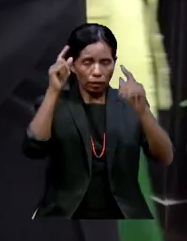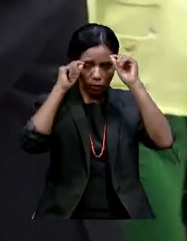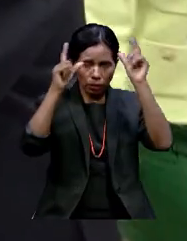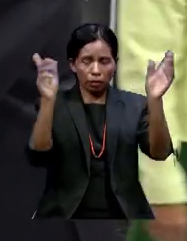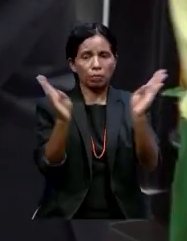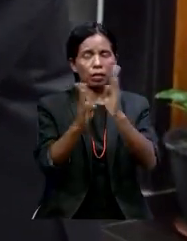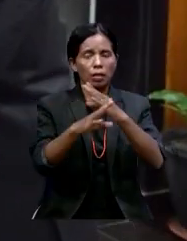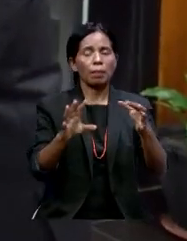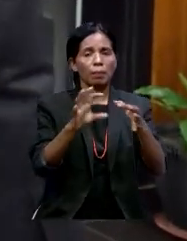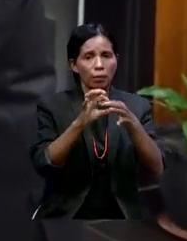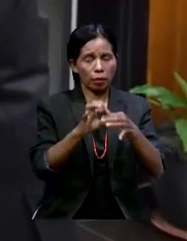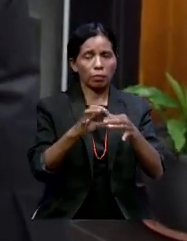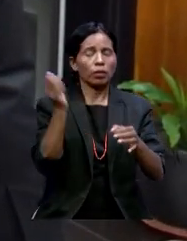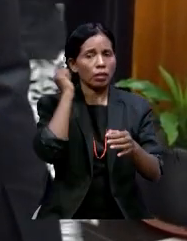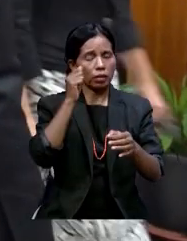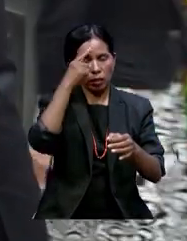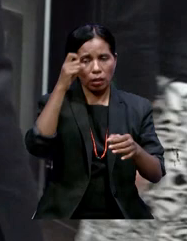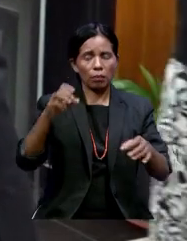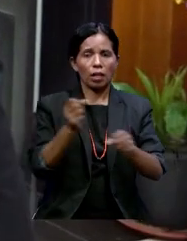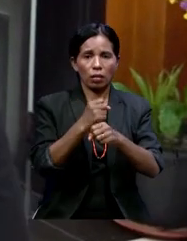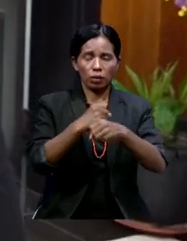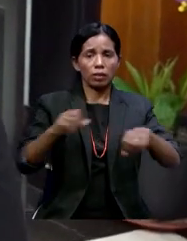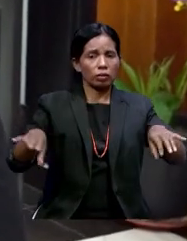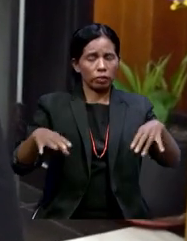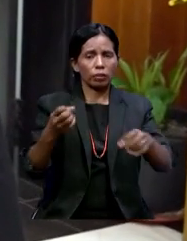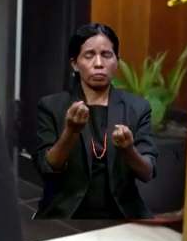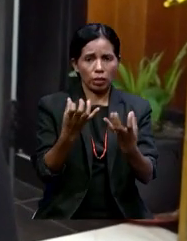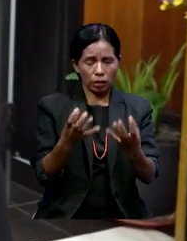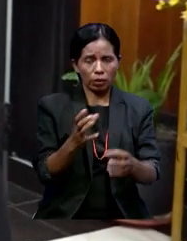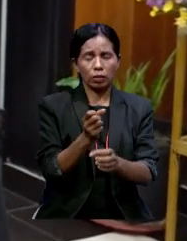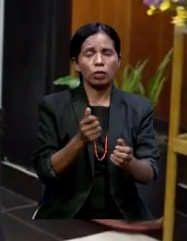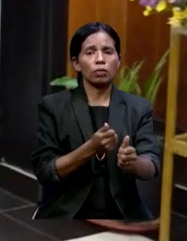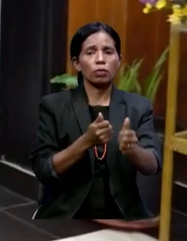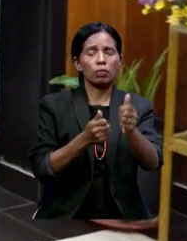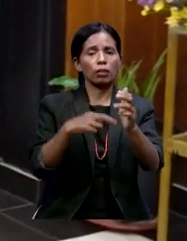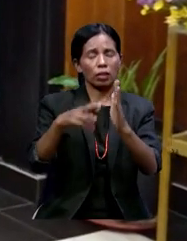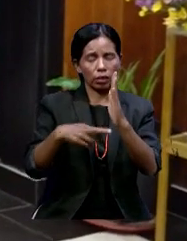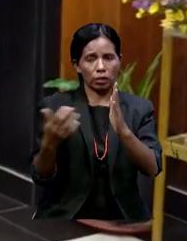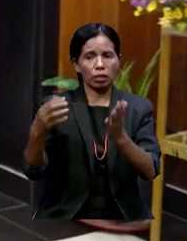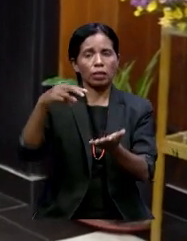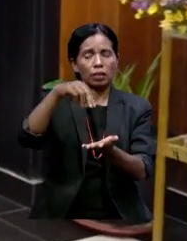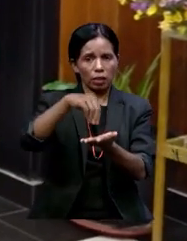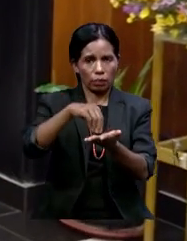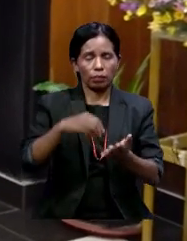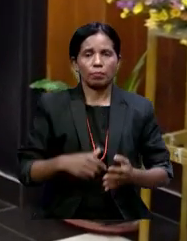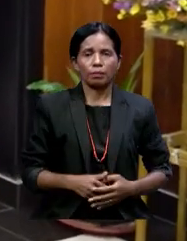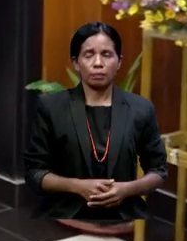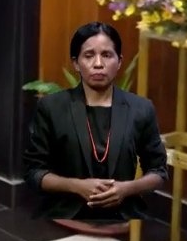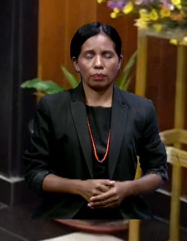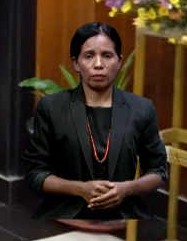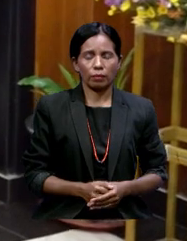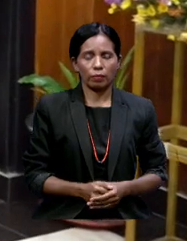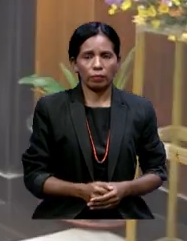membru pleno ASEAN tambah halon esforsu maka’as ho di plense roteiru nebe establese. We are